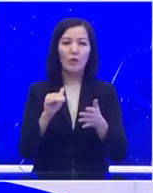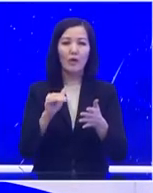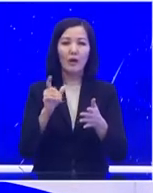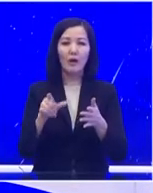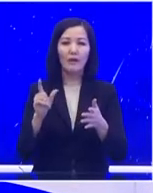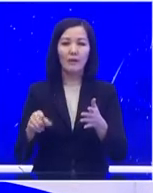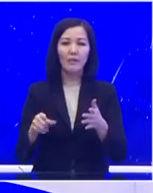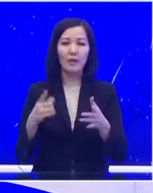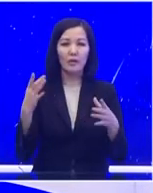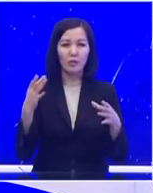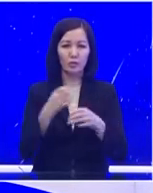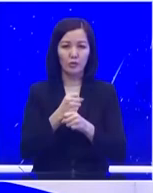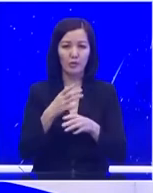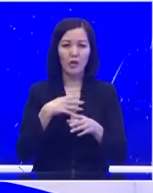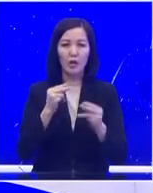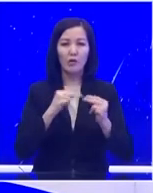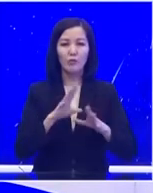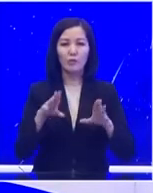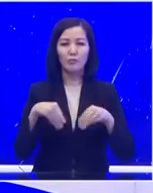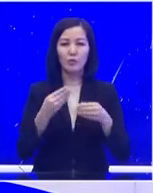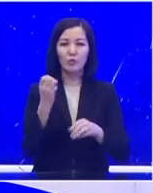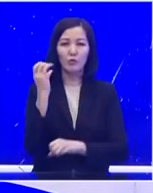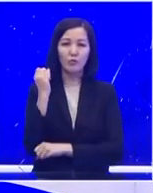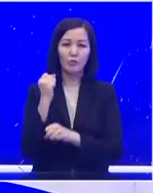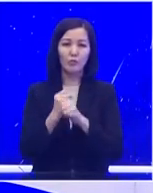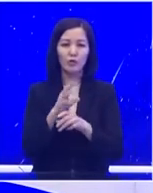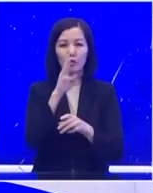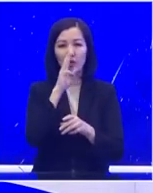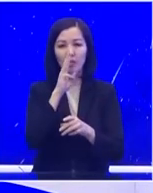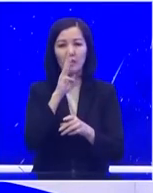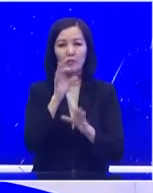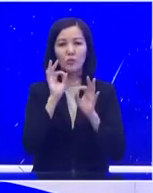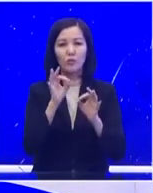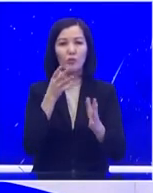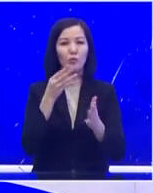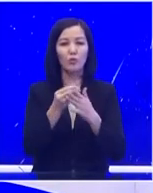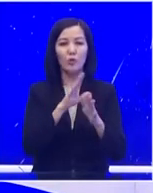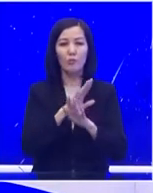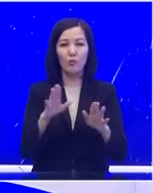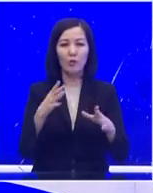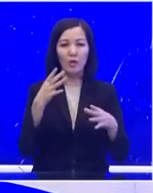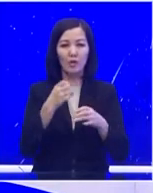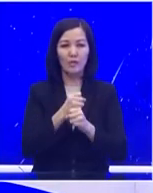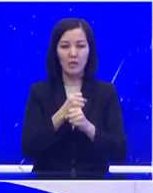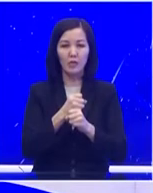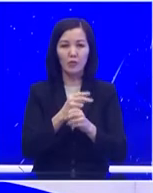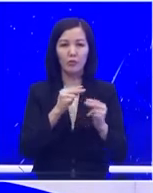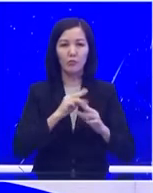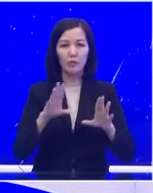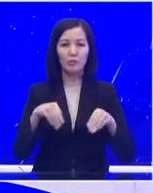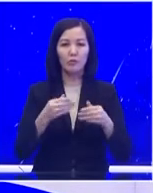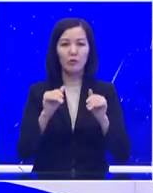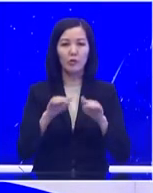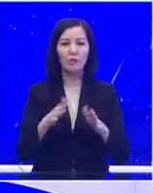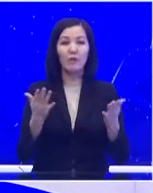ұшырайды. Оған себеп жұмыс берушінің жұмысшы жалақысын уақытылы төлемеуі, штатты қысқартулар. Осы ретте жұмыс берушінің шешімі